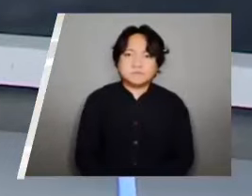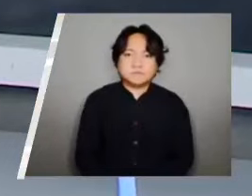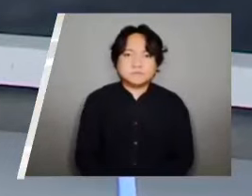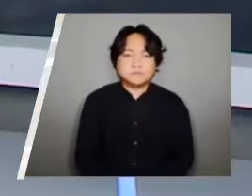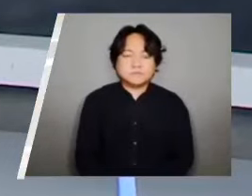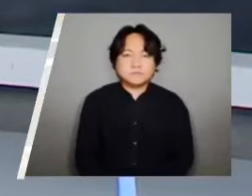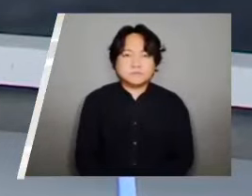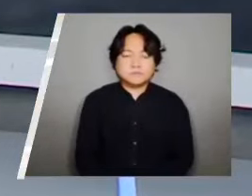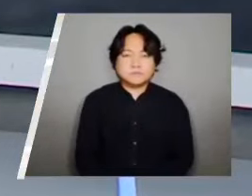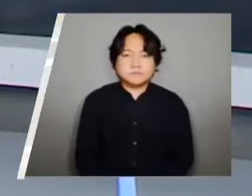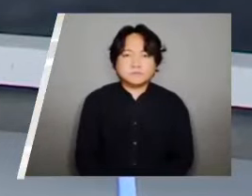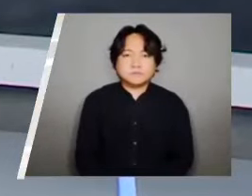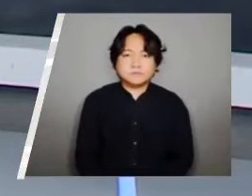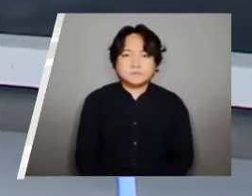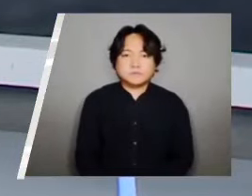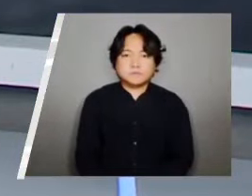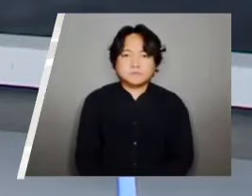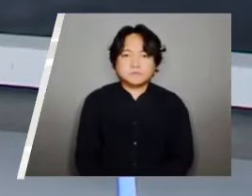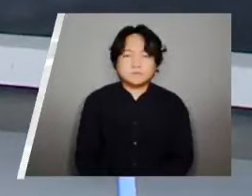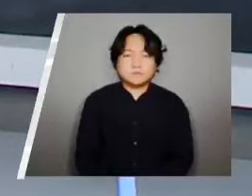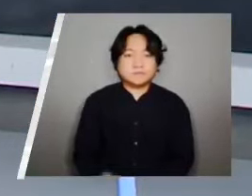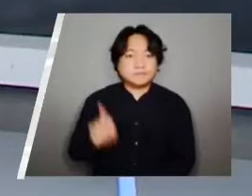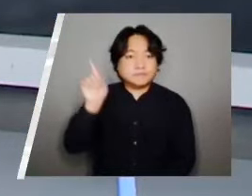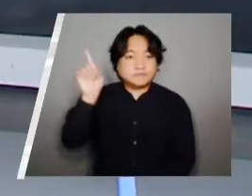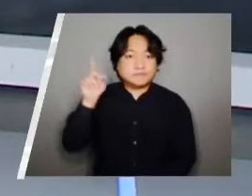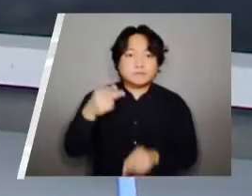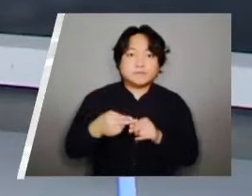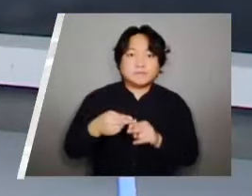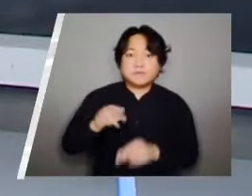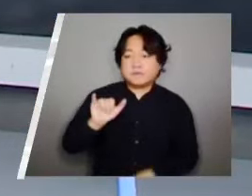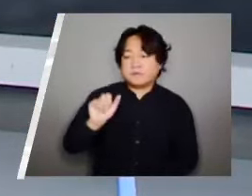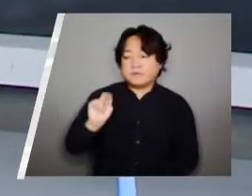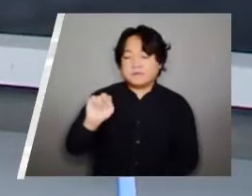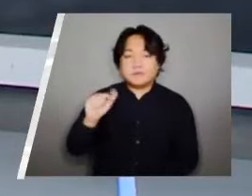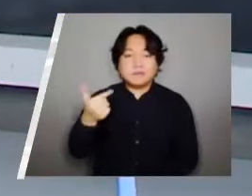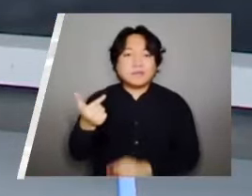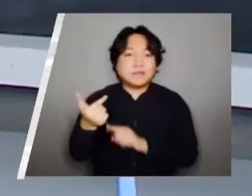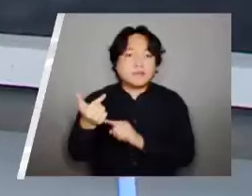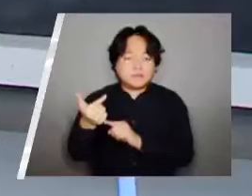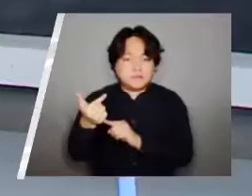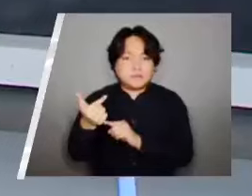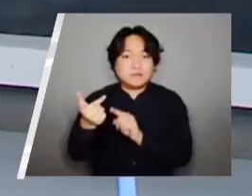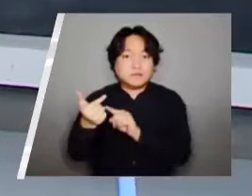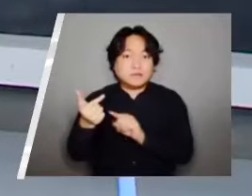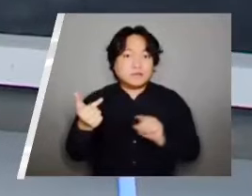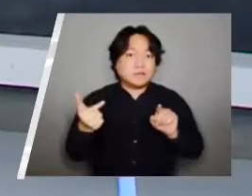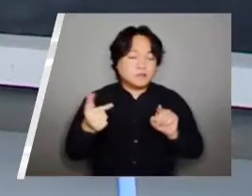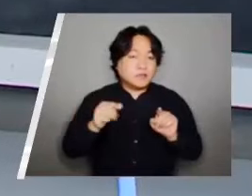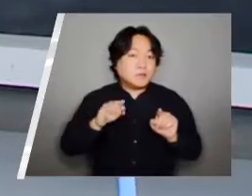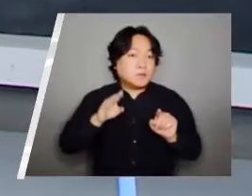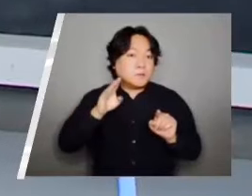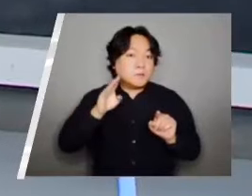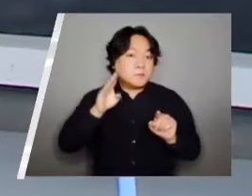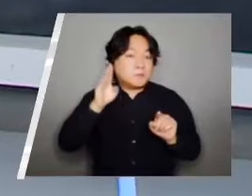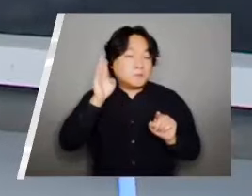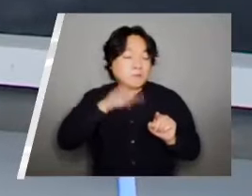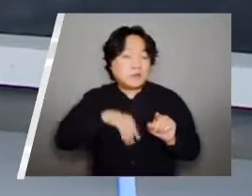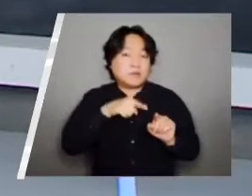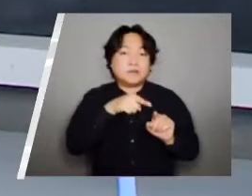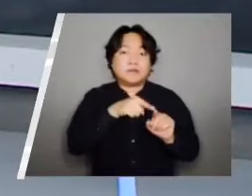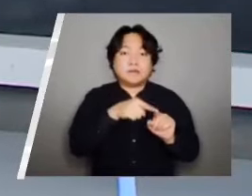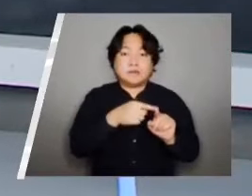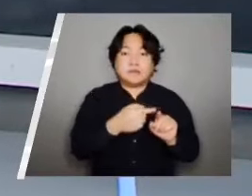inamin po ni Tony yang kapatid ni dating presidential economic advisor Michael yang na ipinak siya sa China kahit meron siyang birth